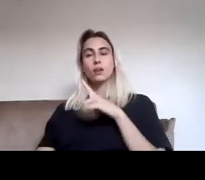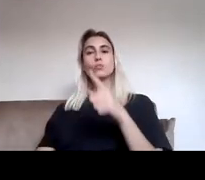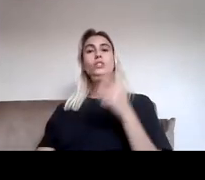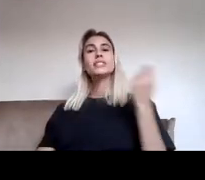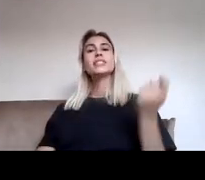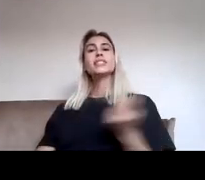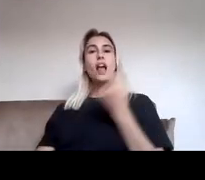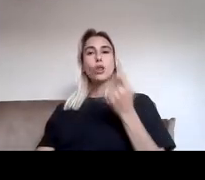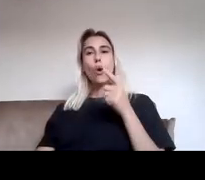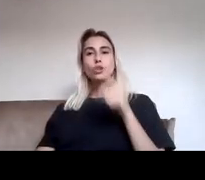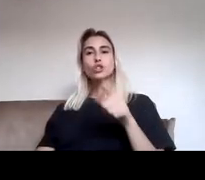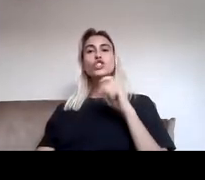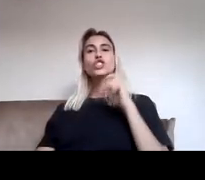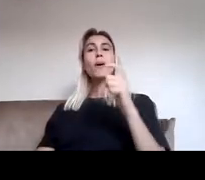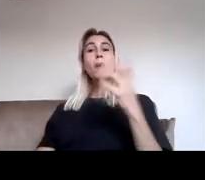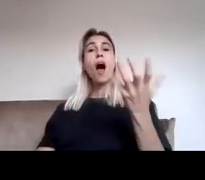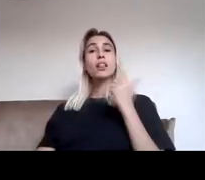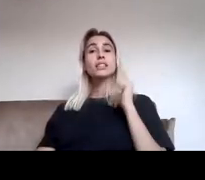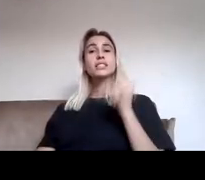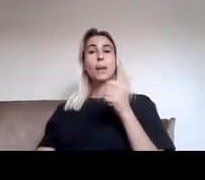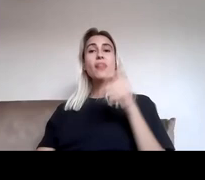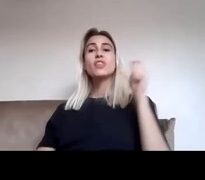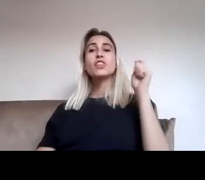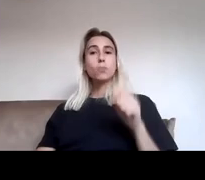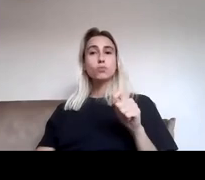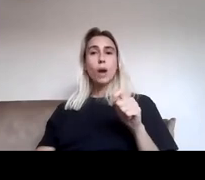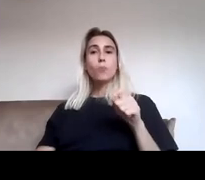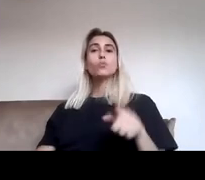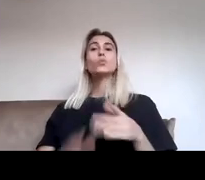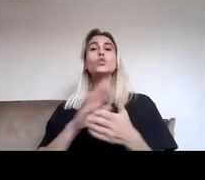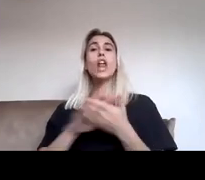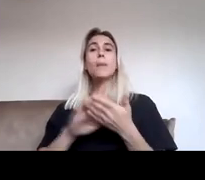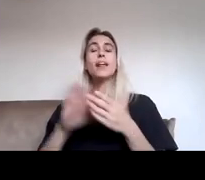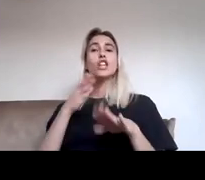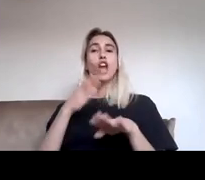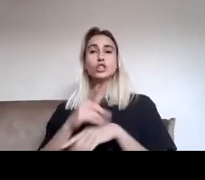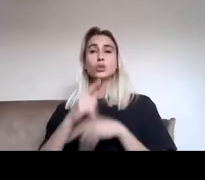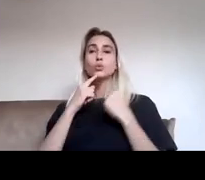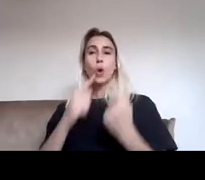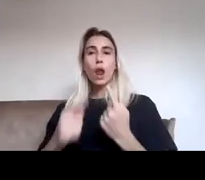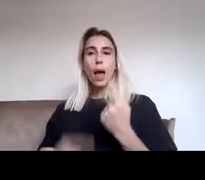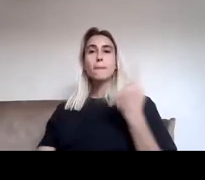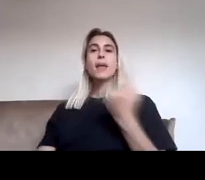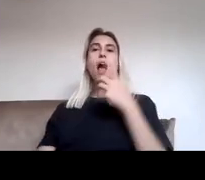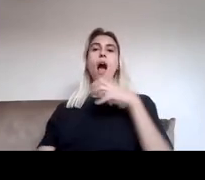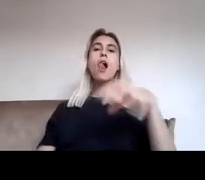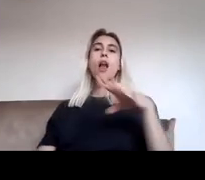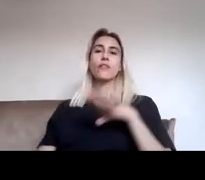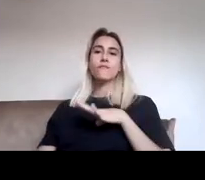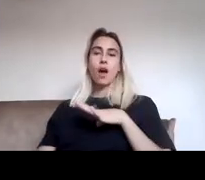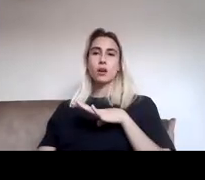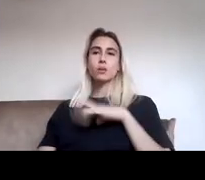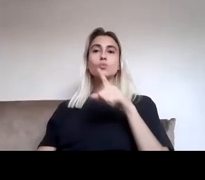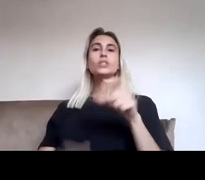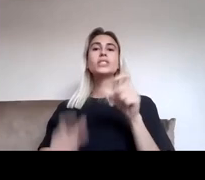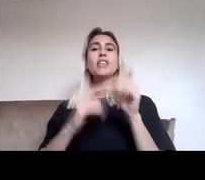bunun cevaplarını aldığı zaman yapacağını ve bu düzenlemeleri gerçekleştirdiğini söyleyen bir alan da var. Yani bu